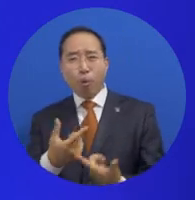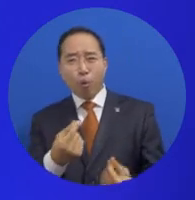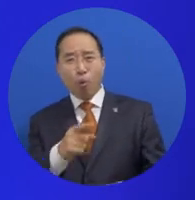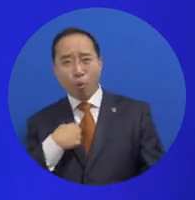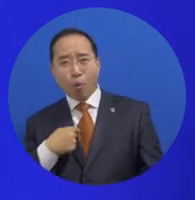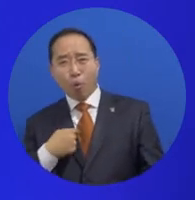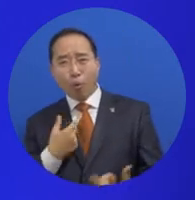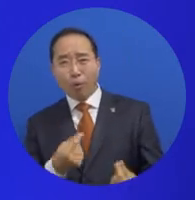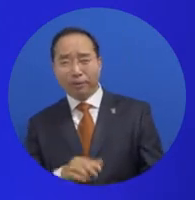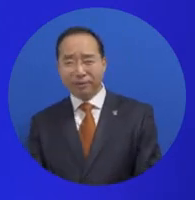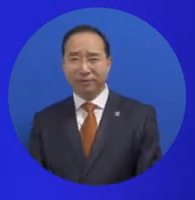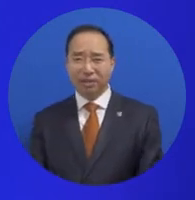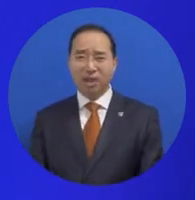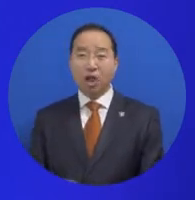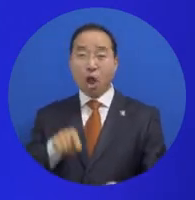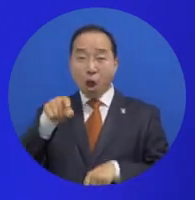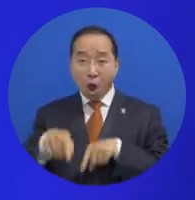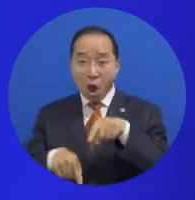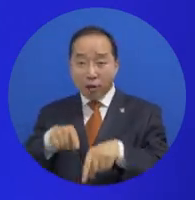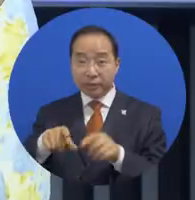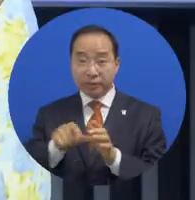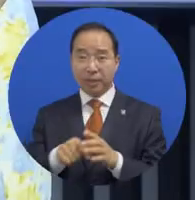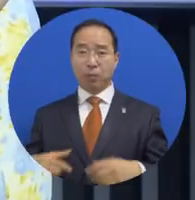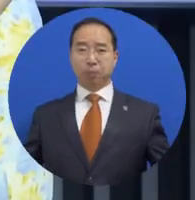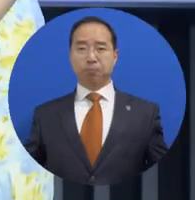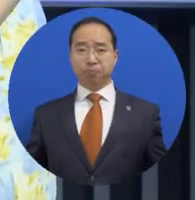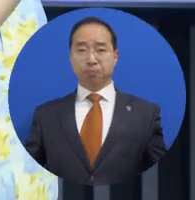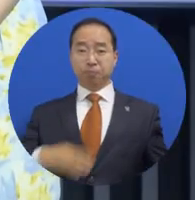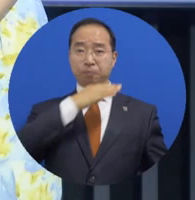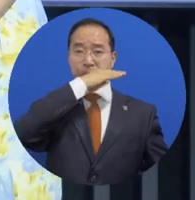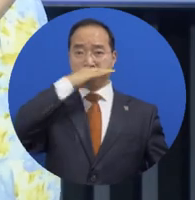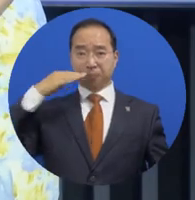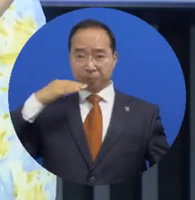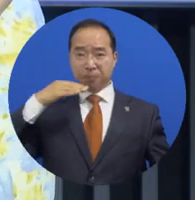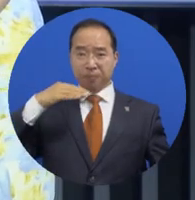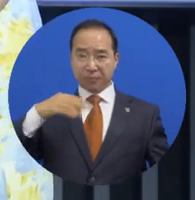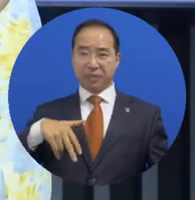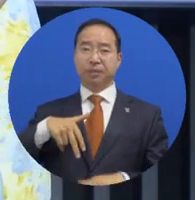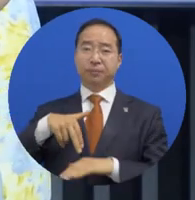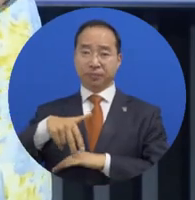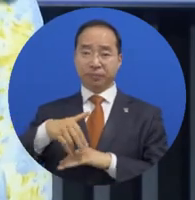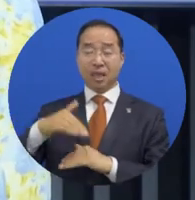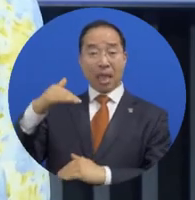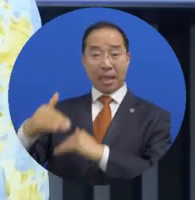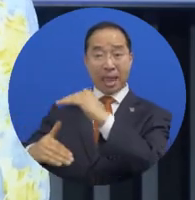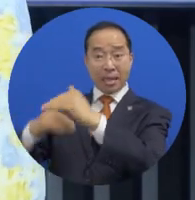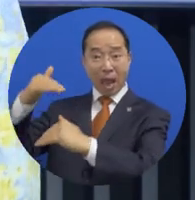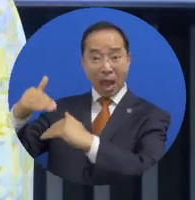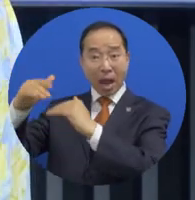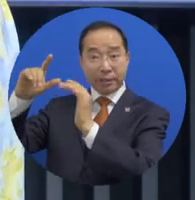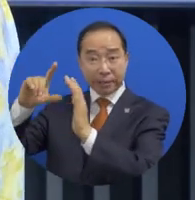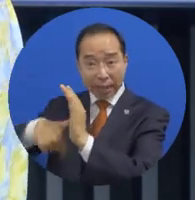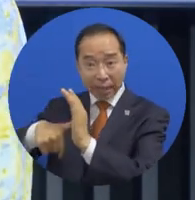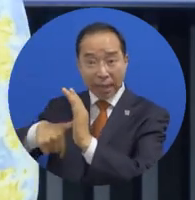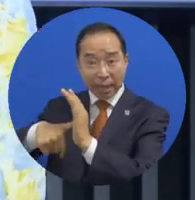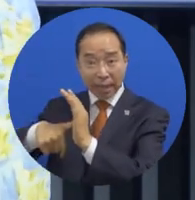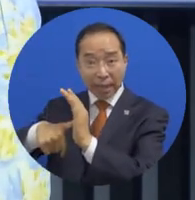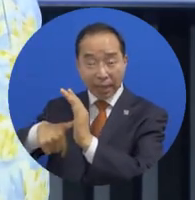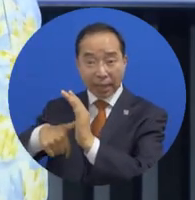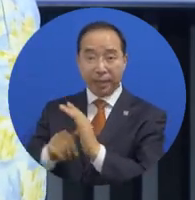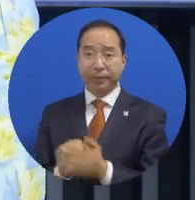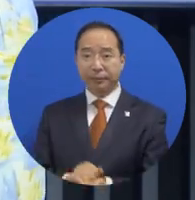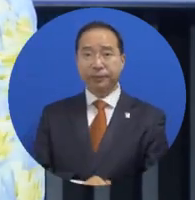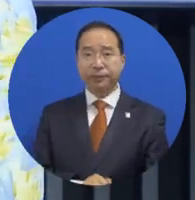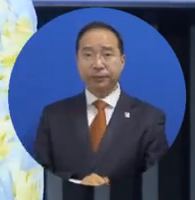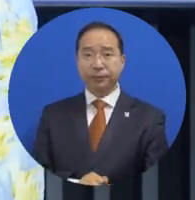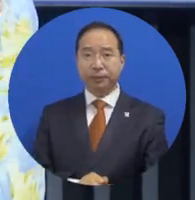지금. 저는 걸을 때도 이왕이면 좀 이렇게 몸을 좀 바르게 한 상태로 올라가는데 계단을 올라갈 때는 이렇게